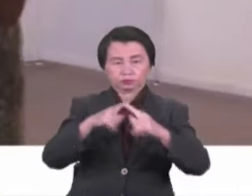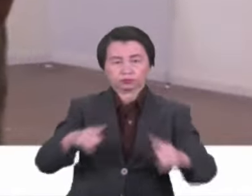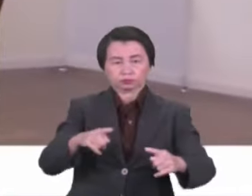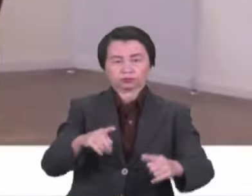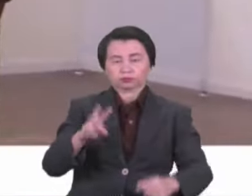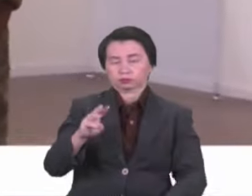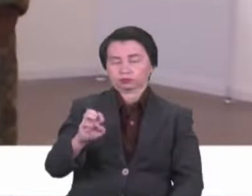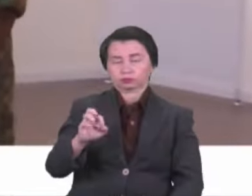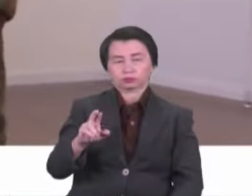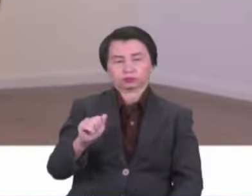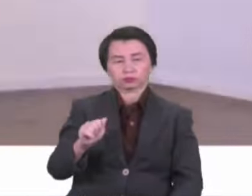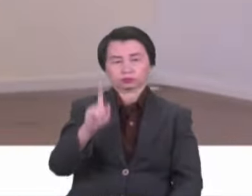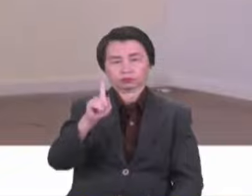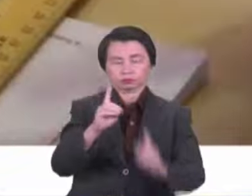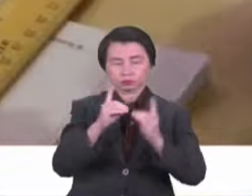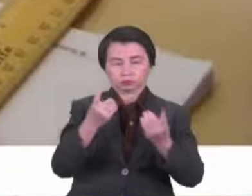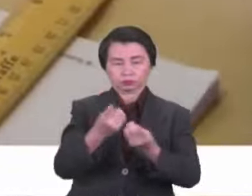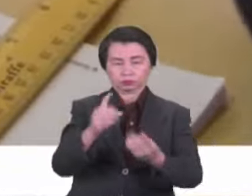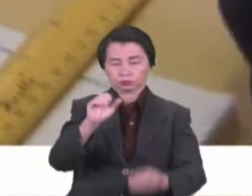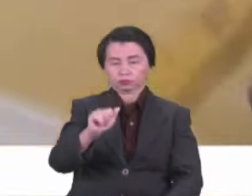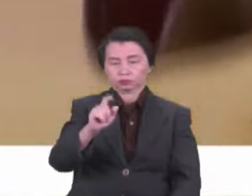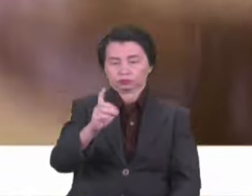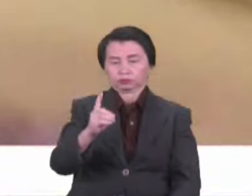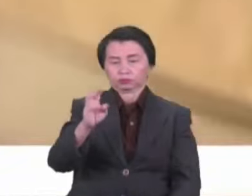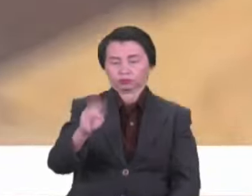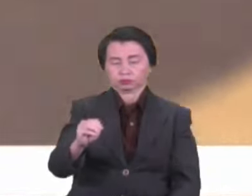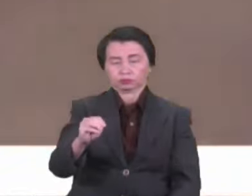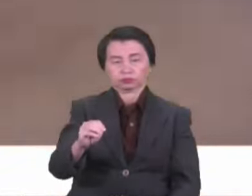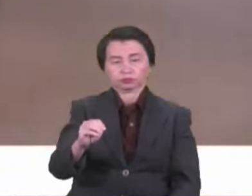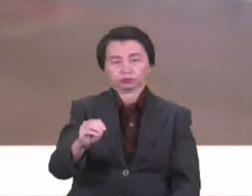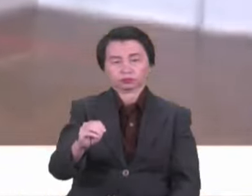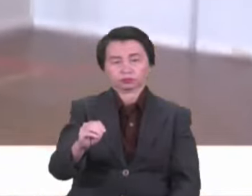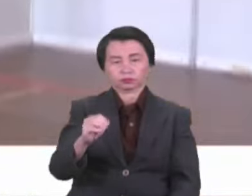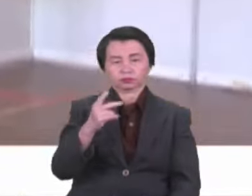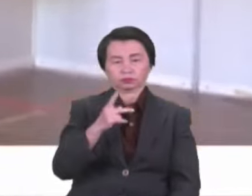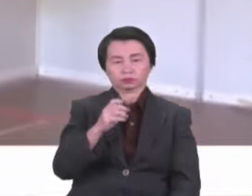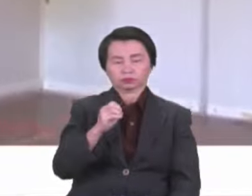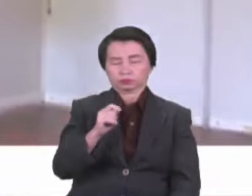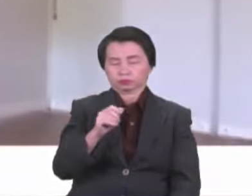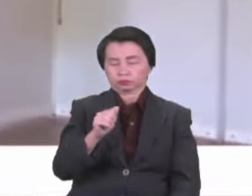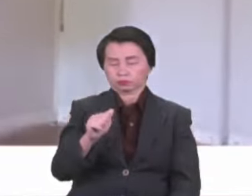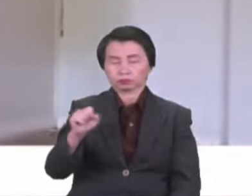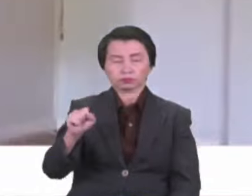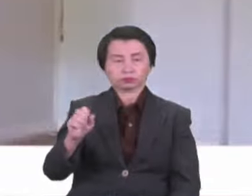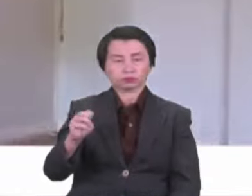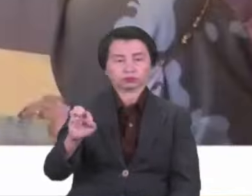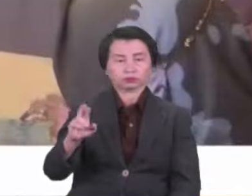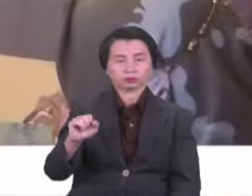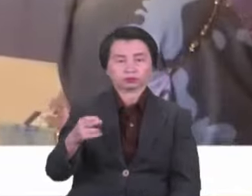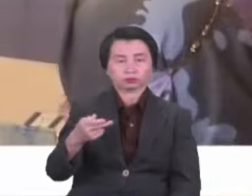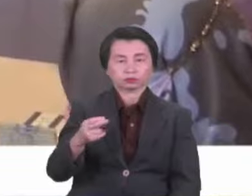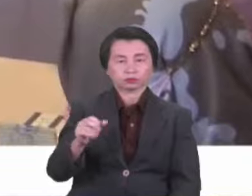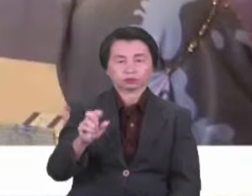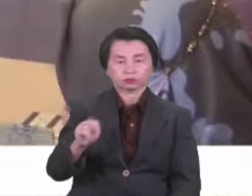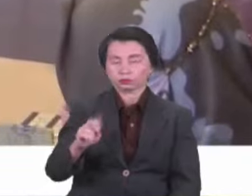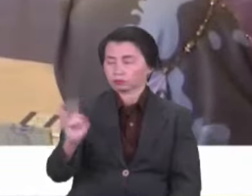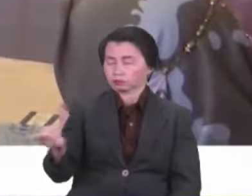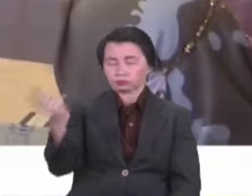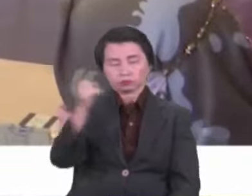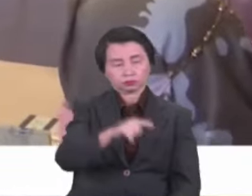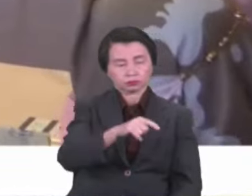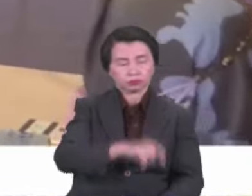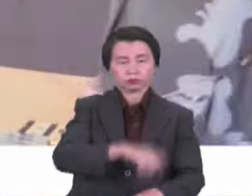Serbaguna Markas 1 Division Angkatan Tentera Darat Kem Muara Tuang, Kota Samarahan. Beliau mengundi kira-kira pukul